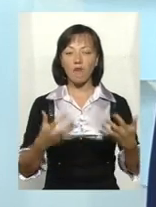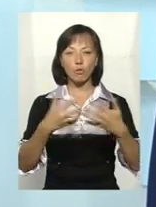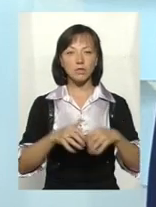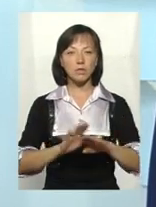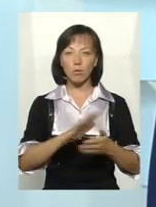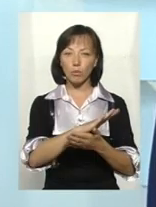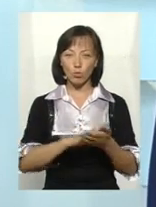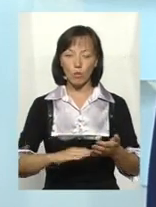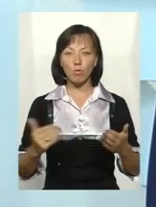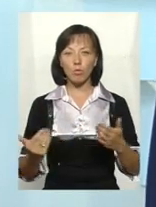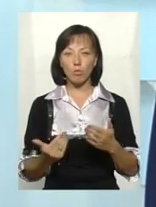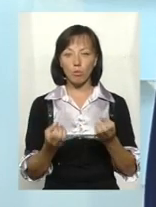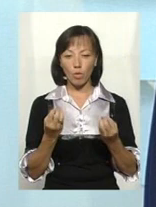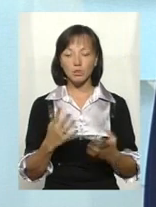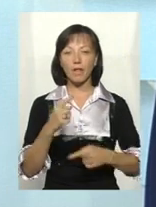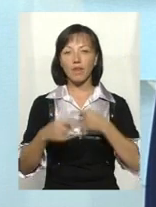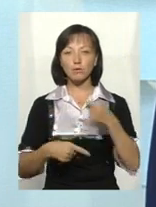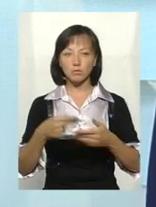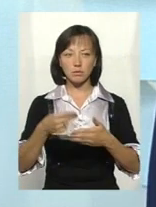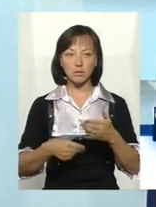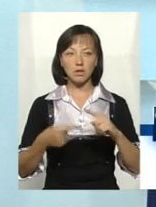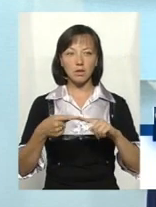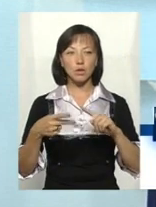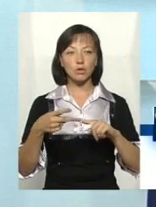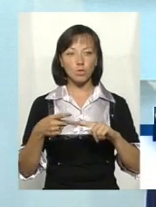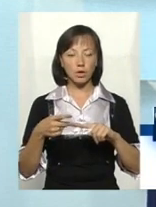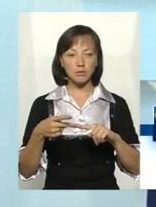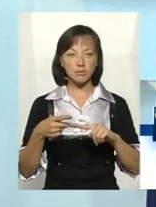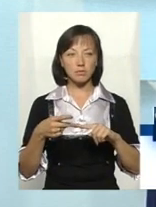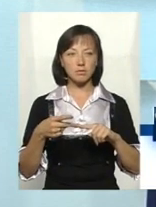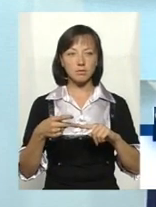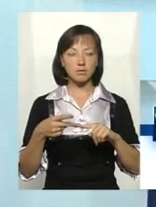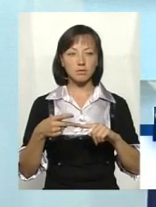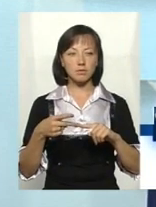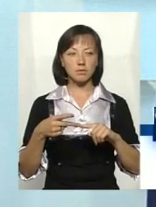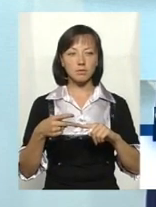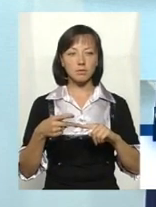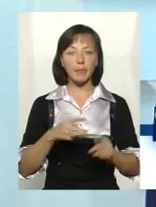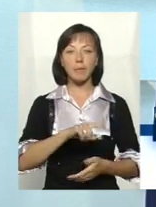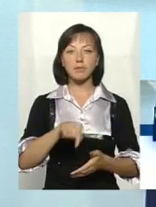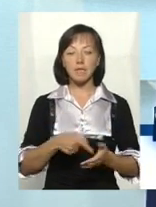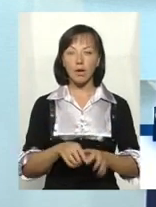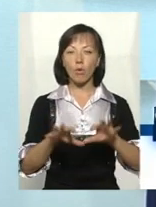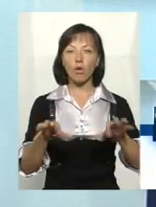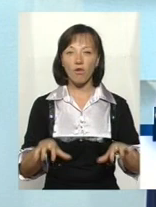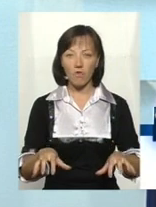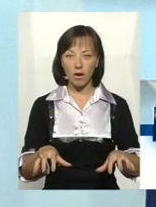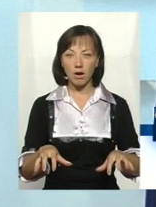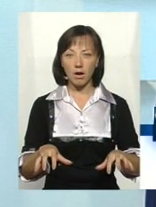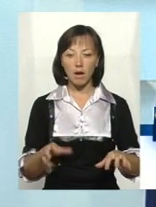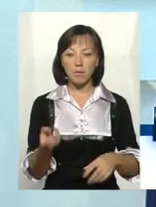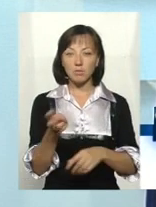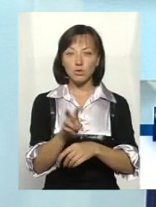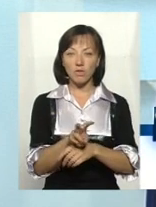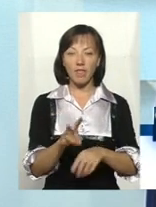продовжується, просто заключається наступний контракт. Це перше. Друге, шановні друзі, що міський голова, ідучи на